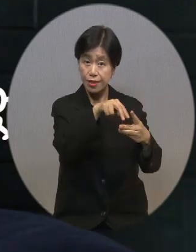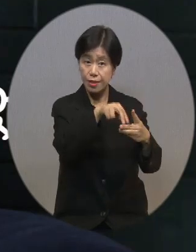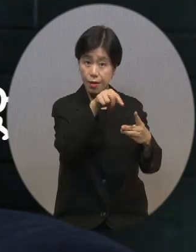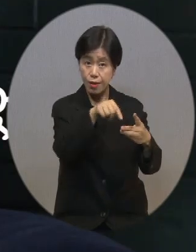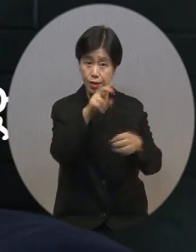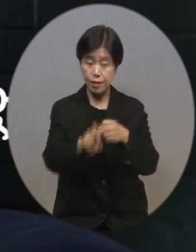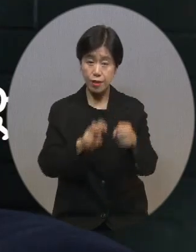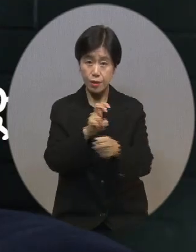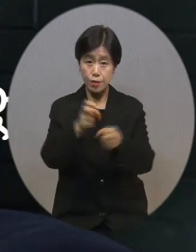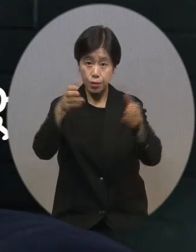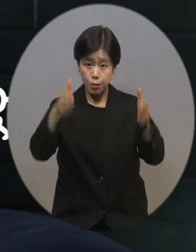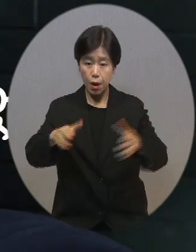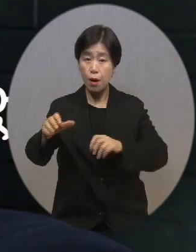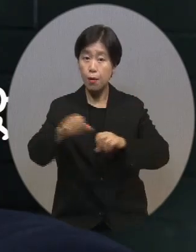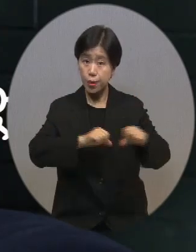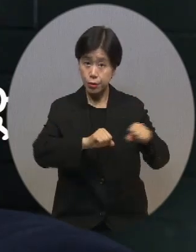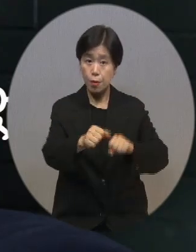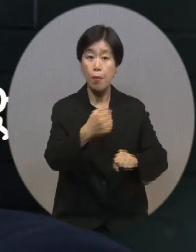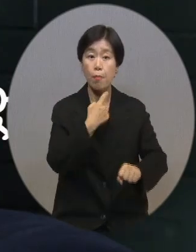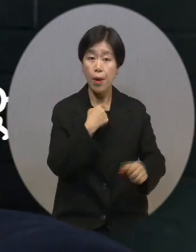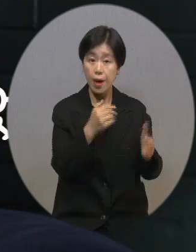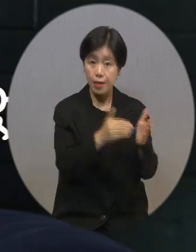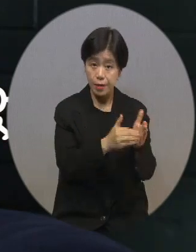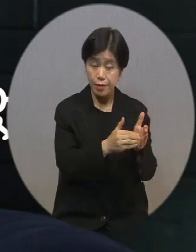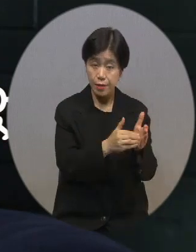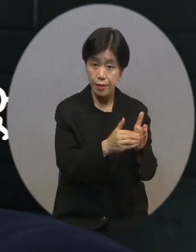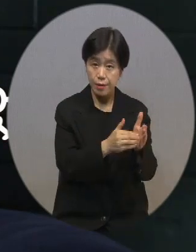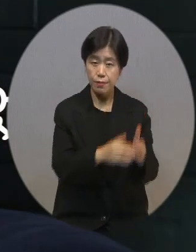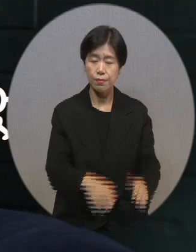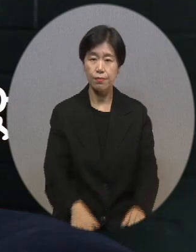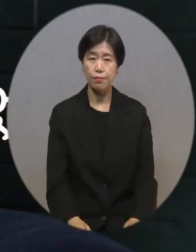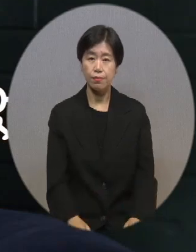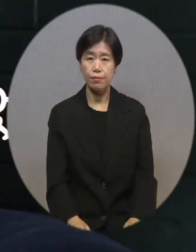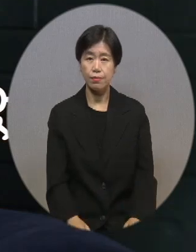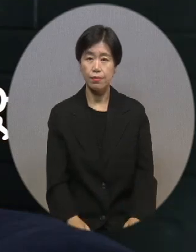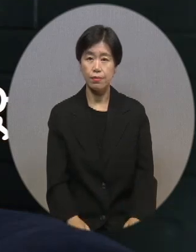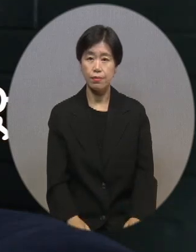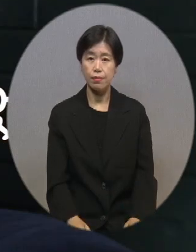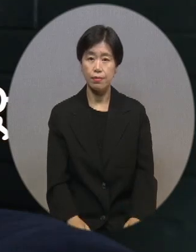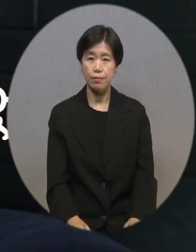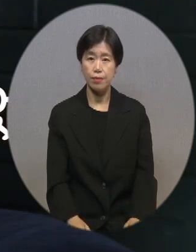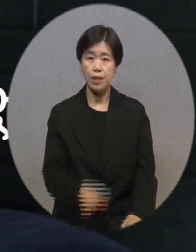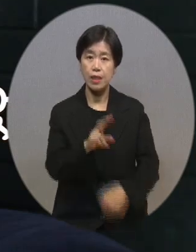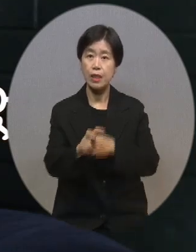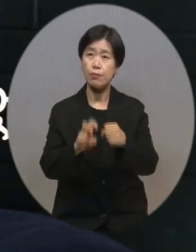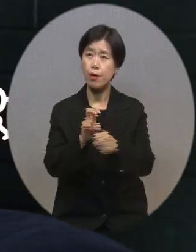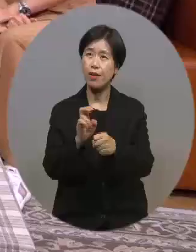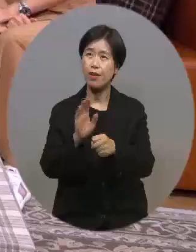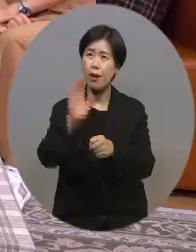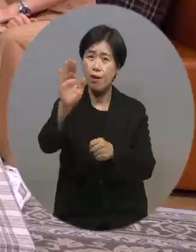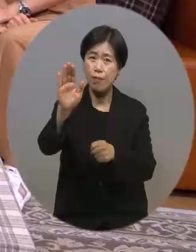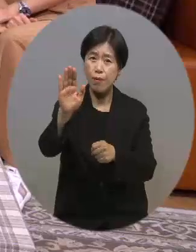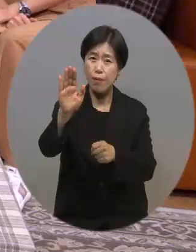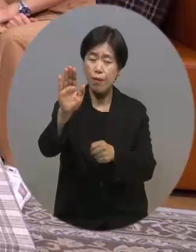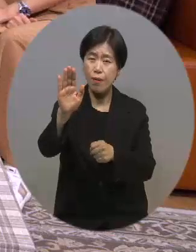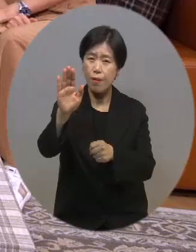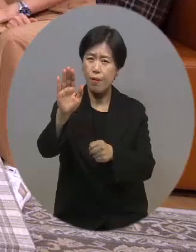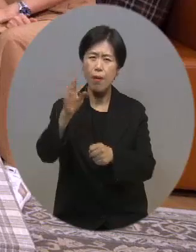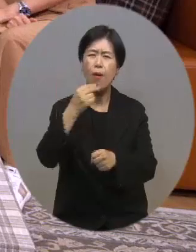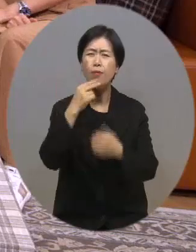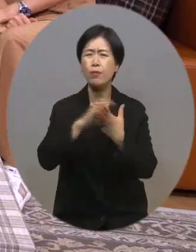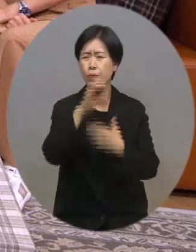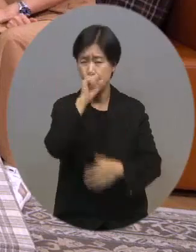20년 동안 활동을 했었다면 20년 더 이상 안 했으면 좋겠었어요. 그